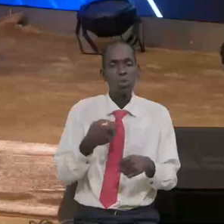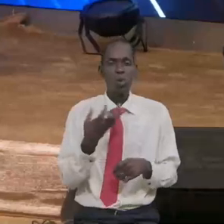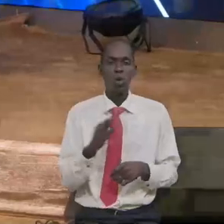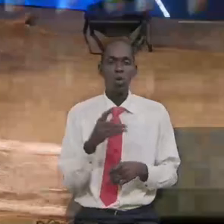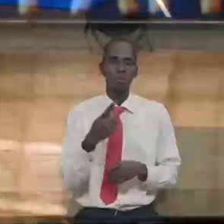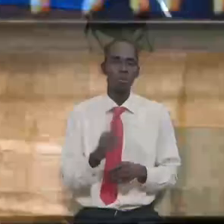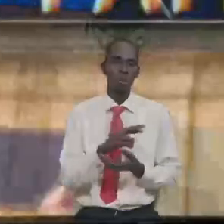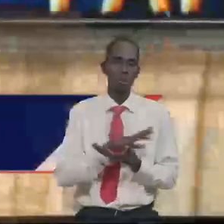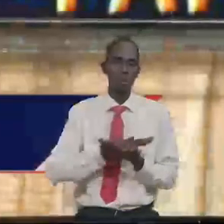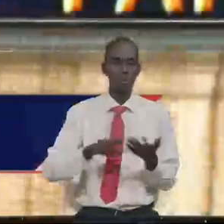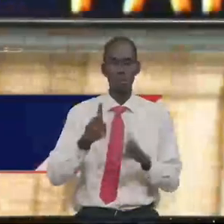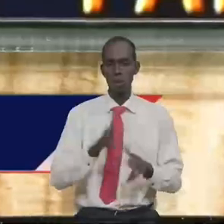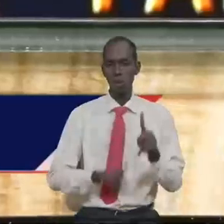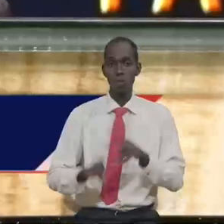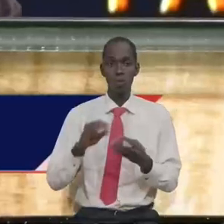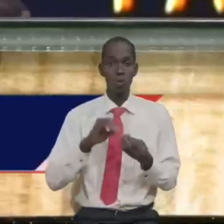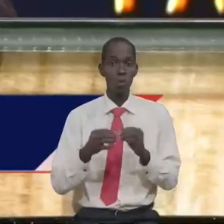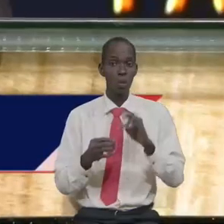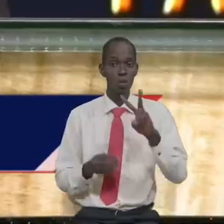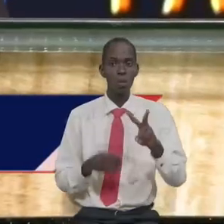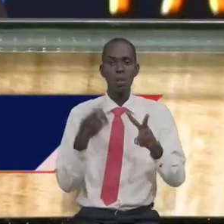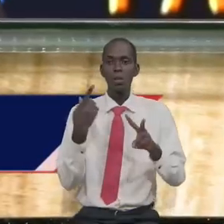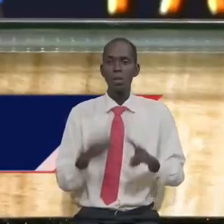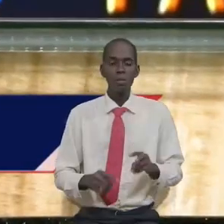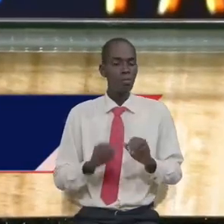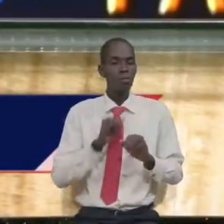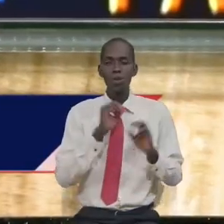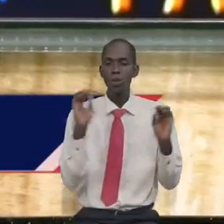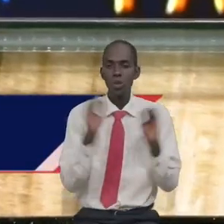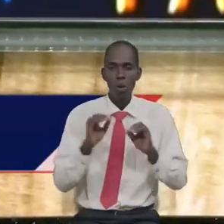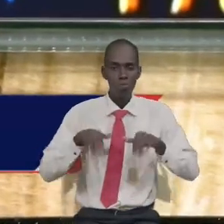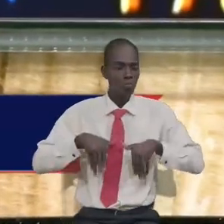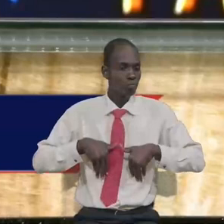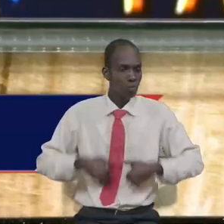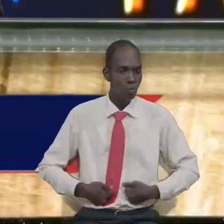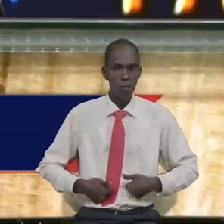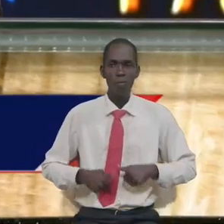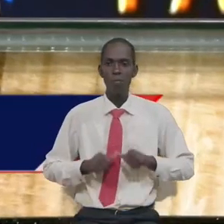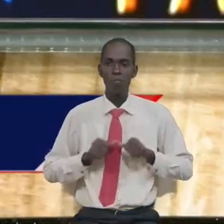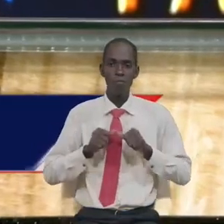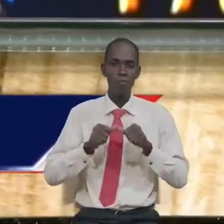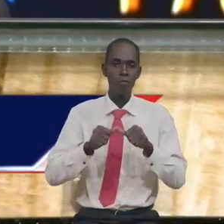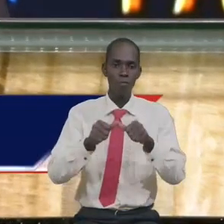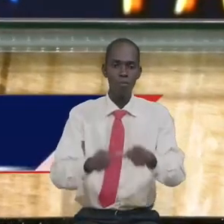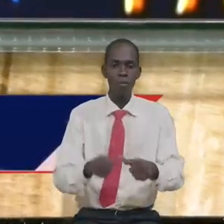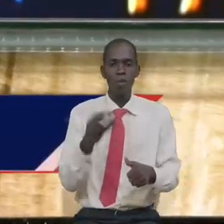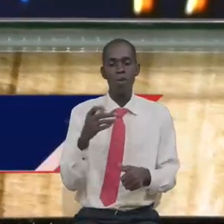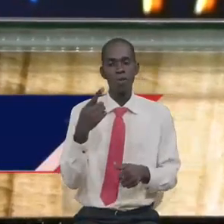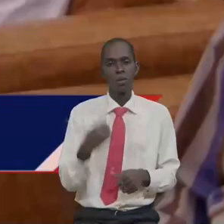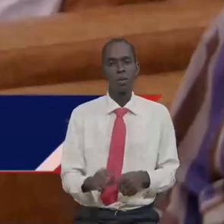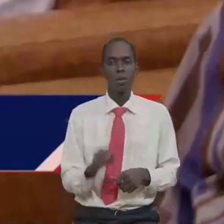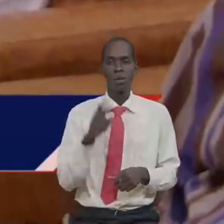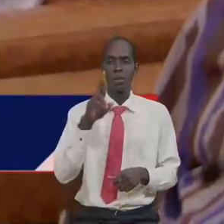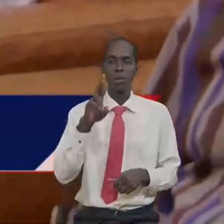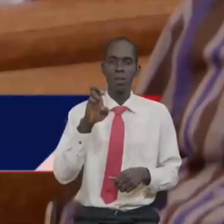2. La persévérance infatigable du raffiné. Il savait